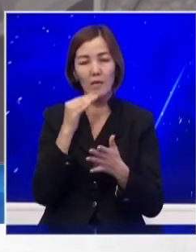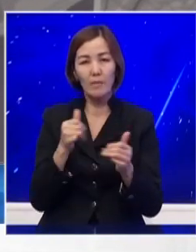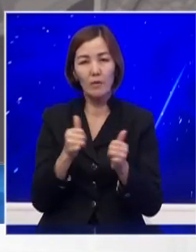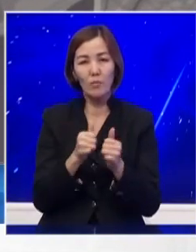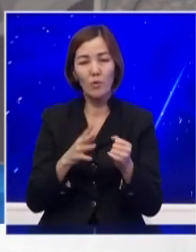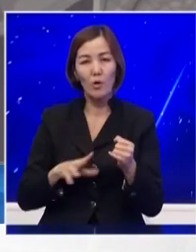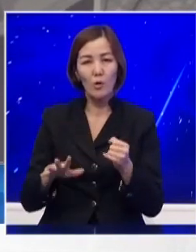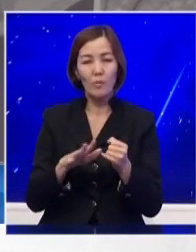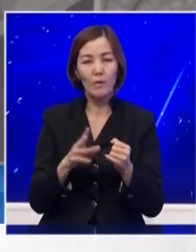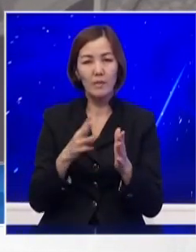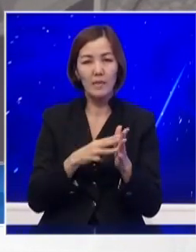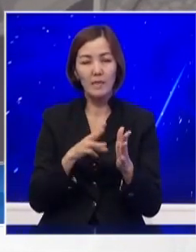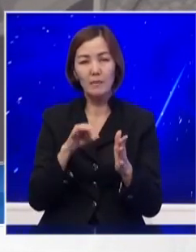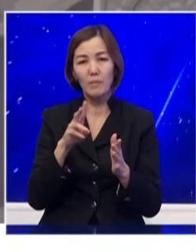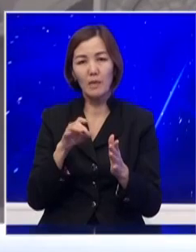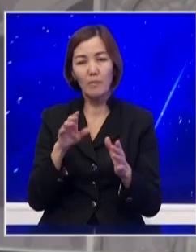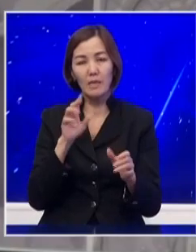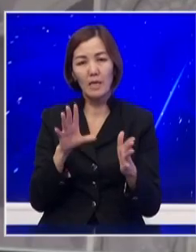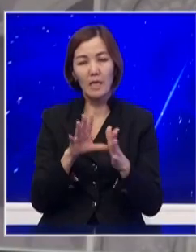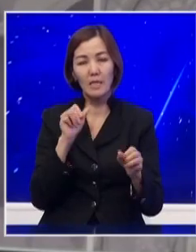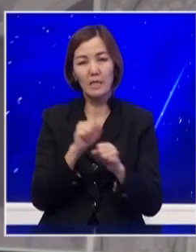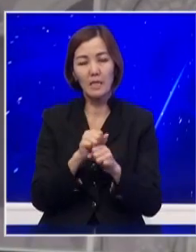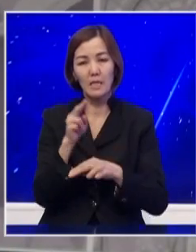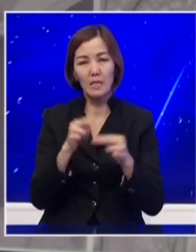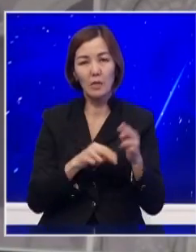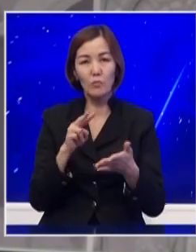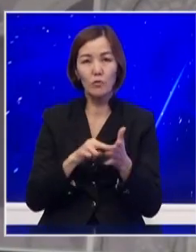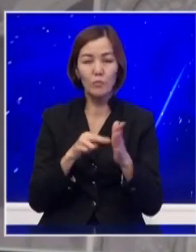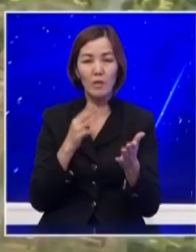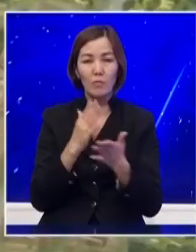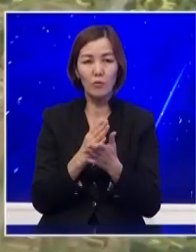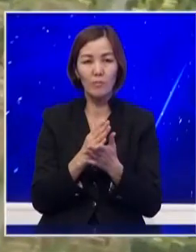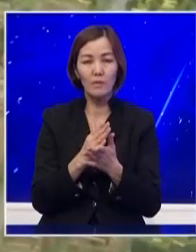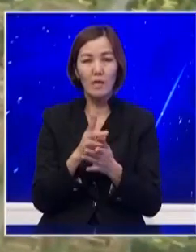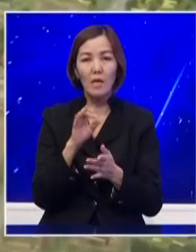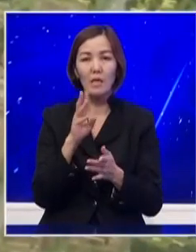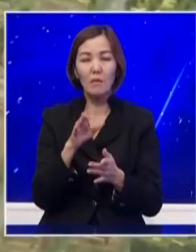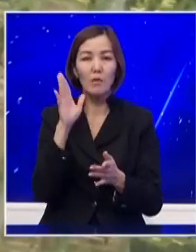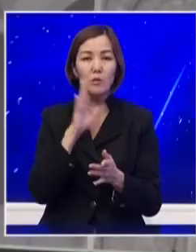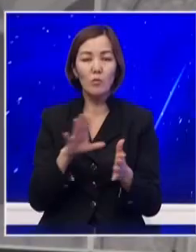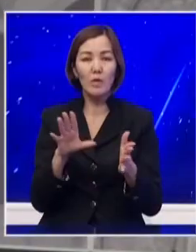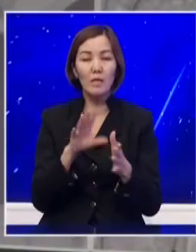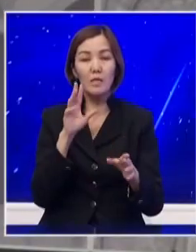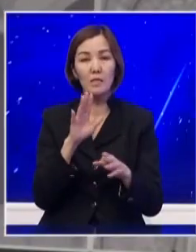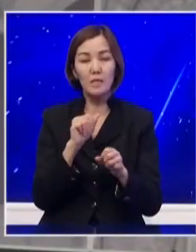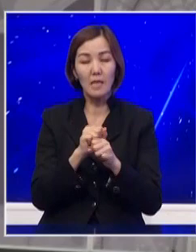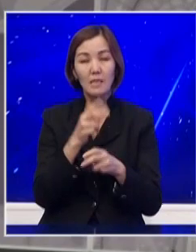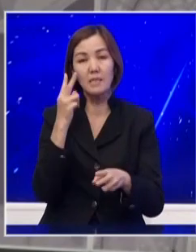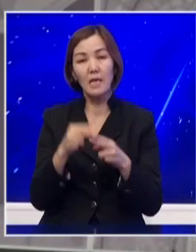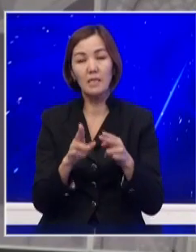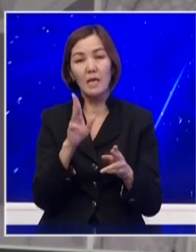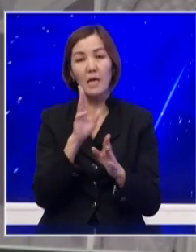жалпы қуаттылығы 8 мегаватт электр станцияларын салуды жоспарлап жатырмыз. Сонымен қатар Кербұлақ су электростанциясы аяқталса, ол